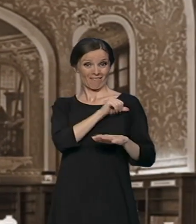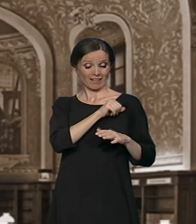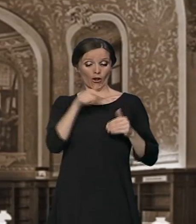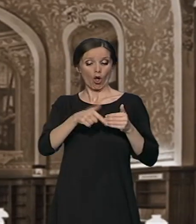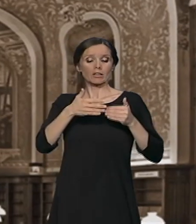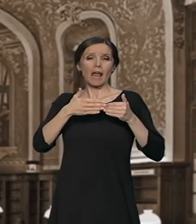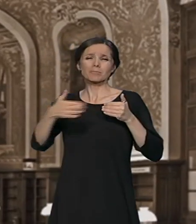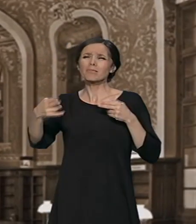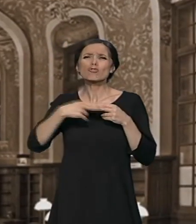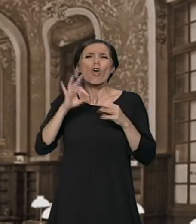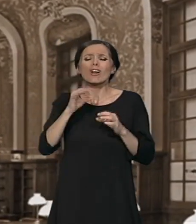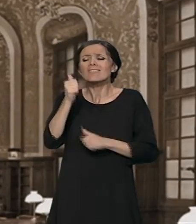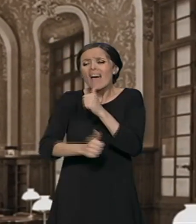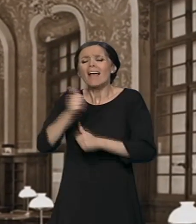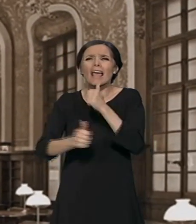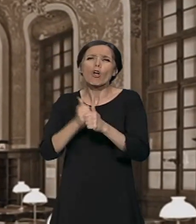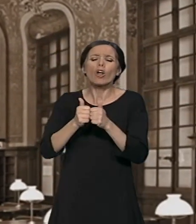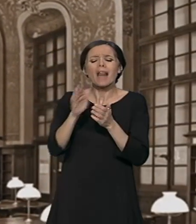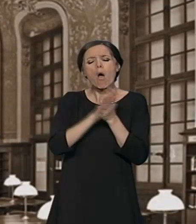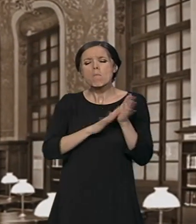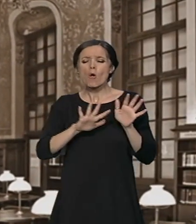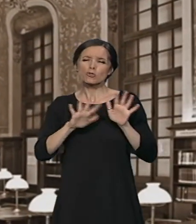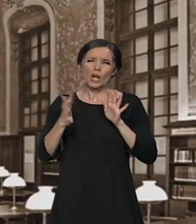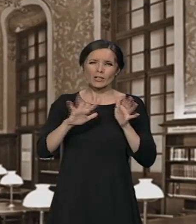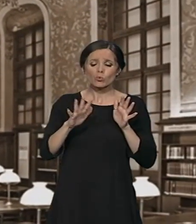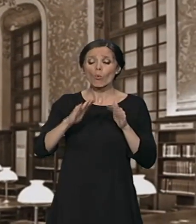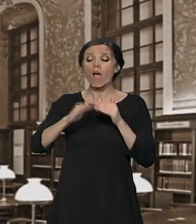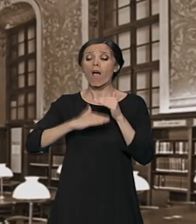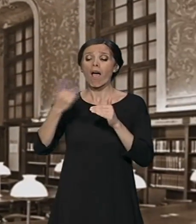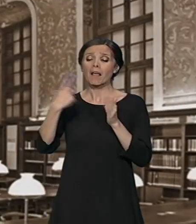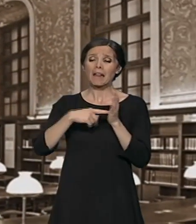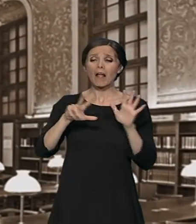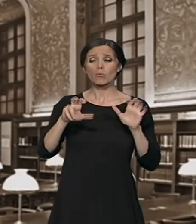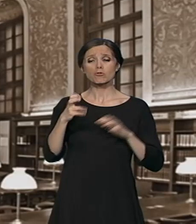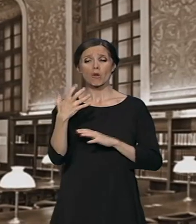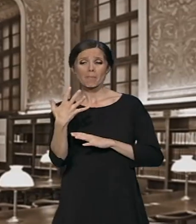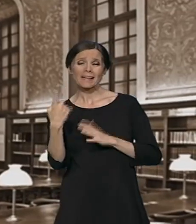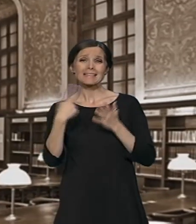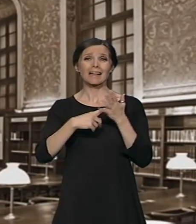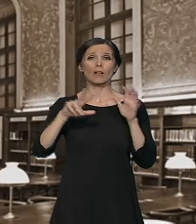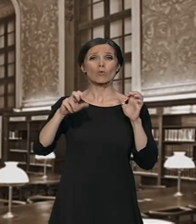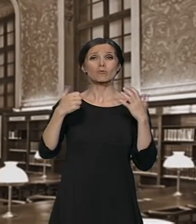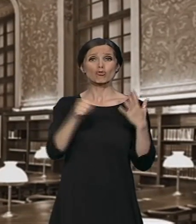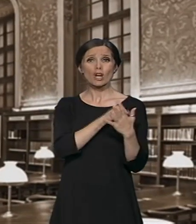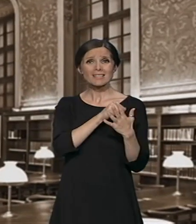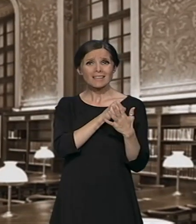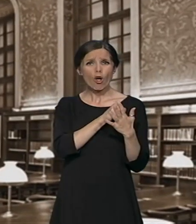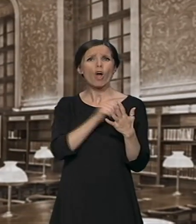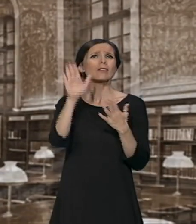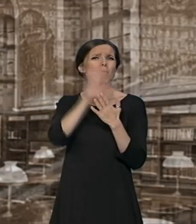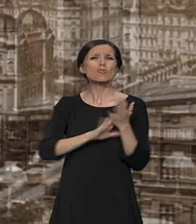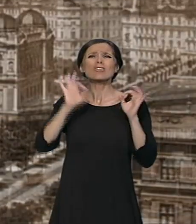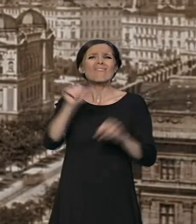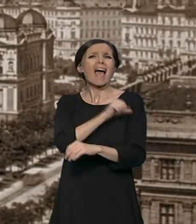godine biran državni stipendista, ali već od kraja 50. i 60. godina svake godine država bira određeni